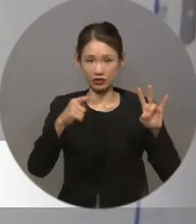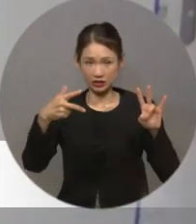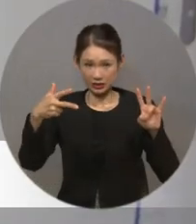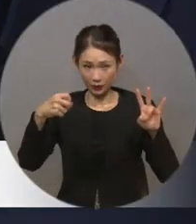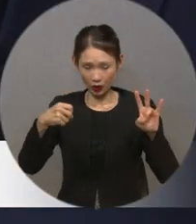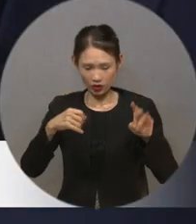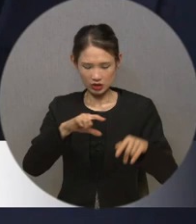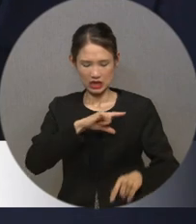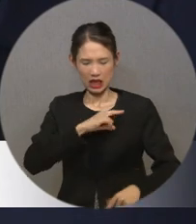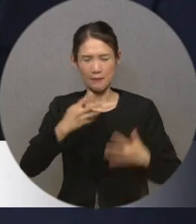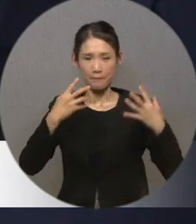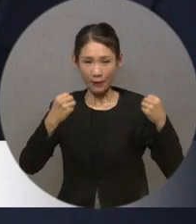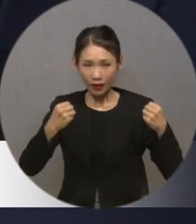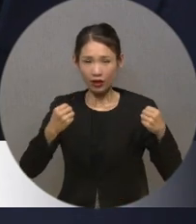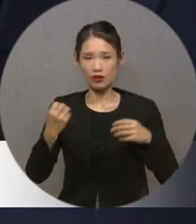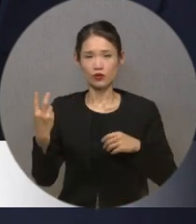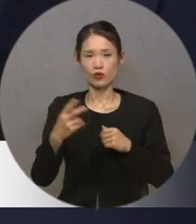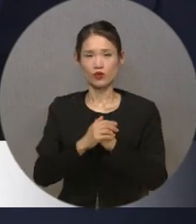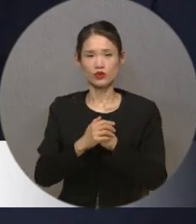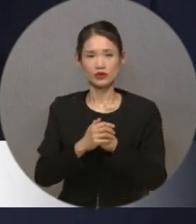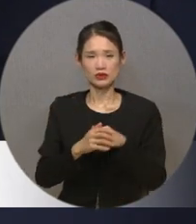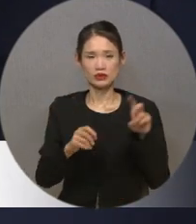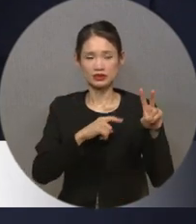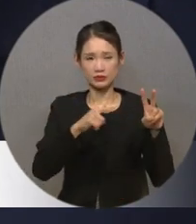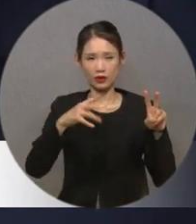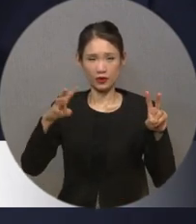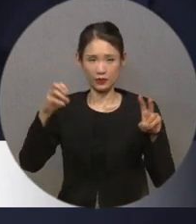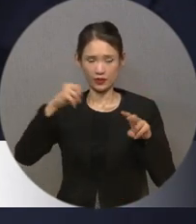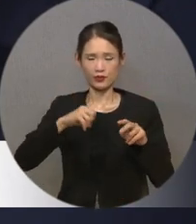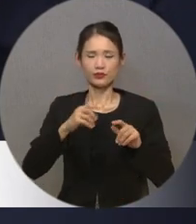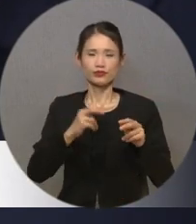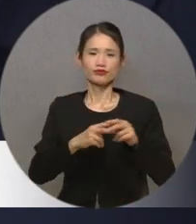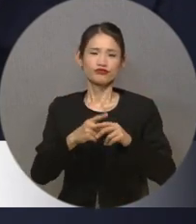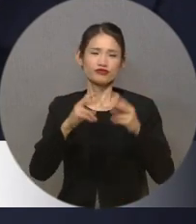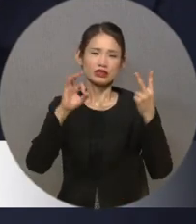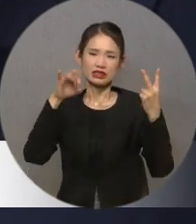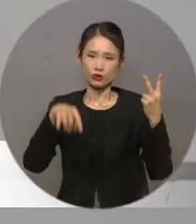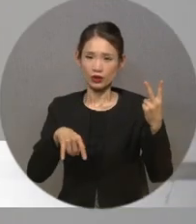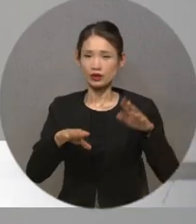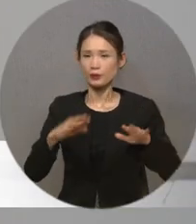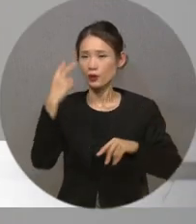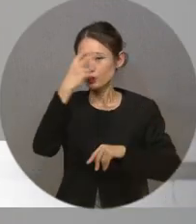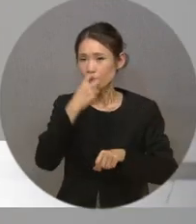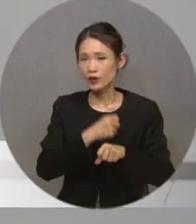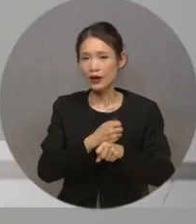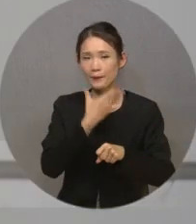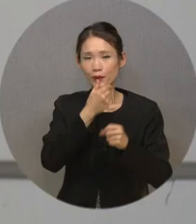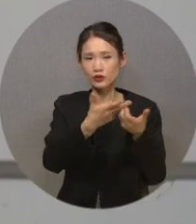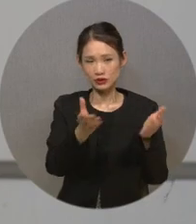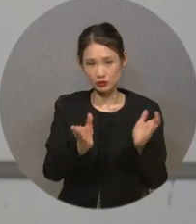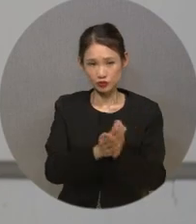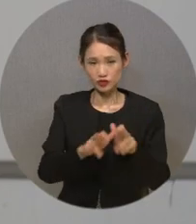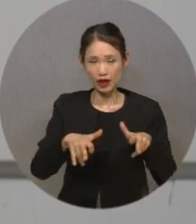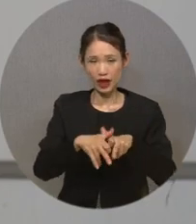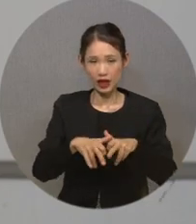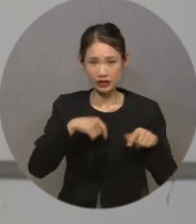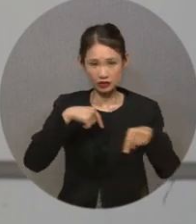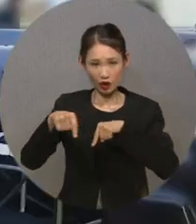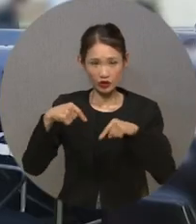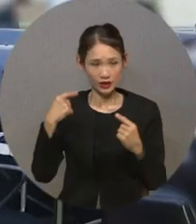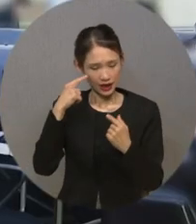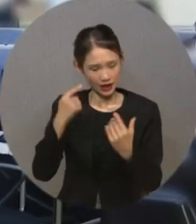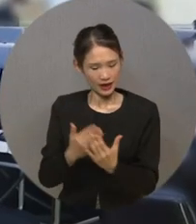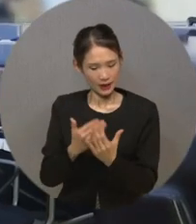컸고 80대 이상은 20%로 뒤를이었습니다 이번 조사에 대해 복지부는 장애인 정책 개발과